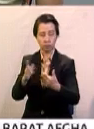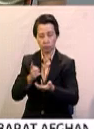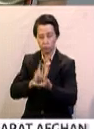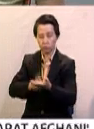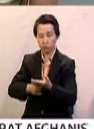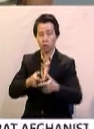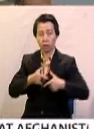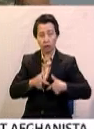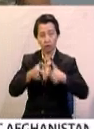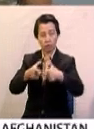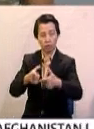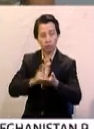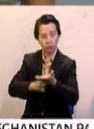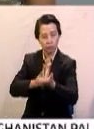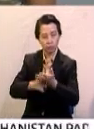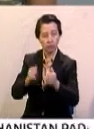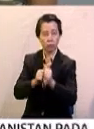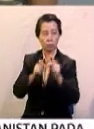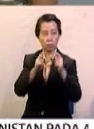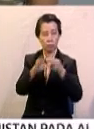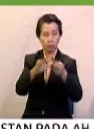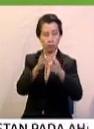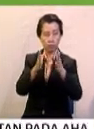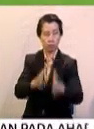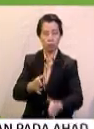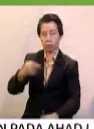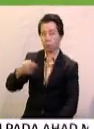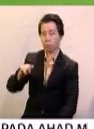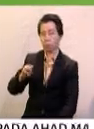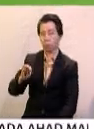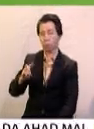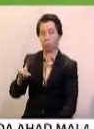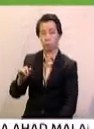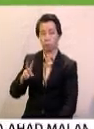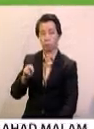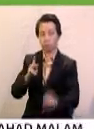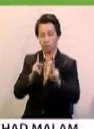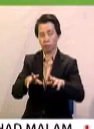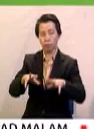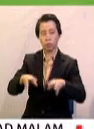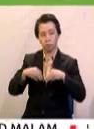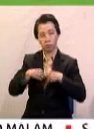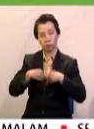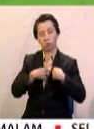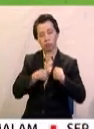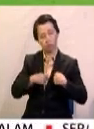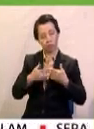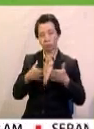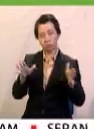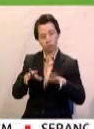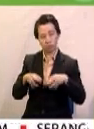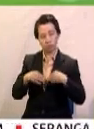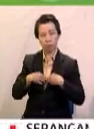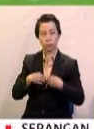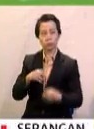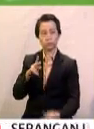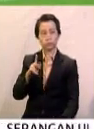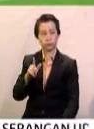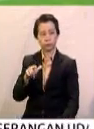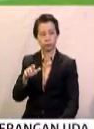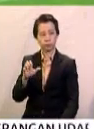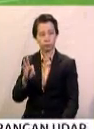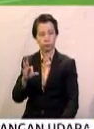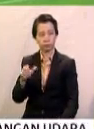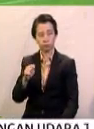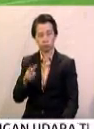berbincang dari hati ke hati termasuk bersama pengurus pasukan Muhammad Hamidi Abu Bakar, pihak pengurusan menerima dengan hati terbuka. KLSA juga mendapati